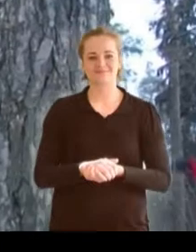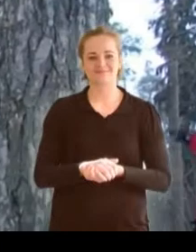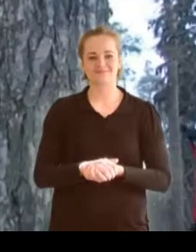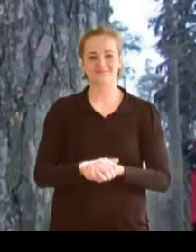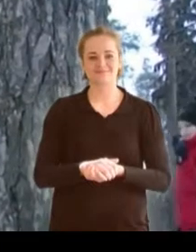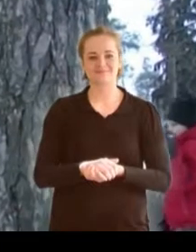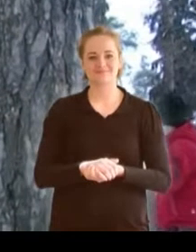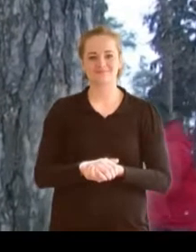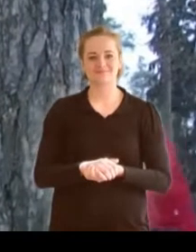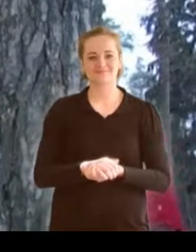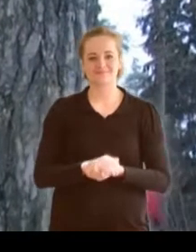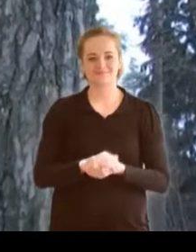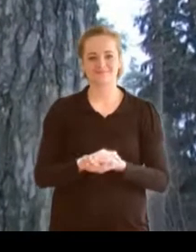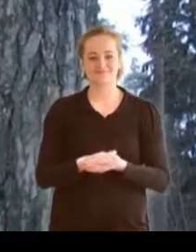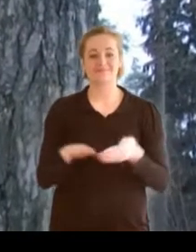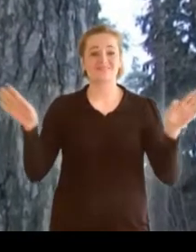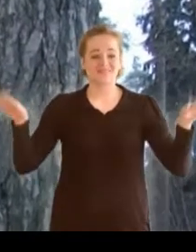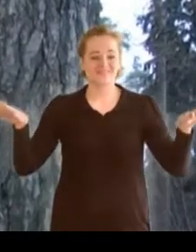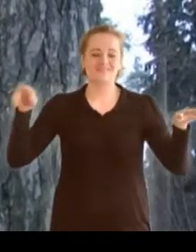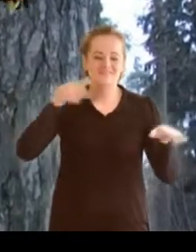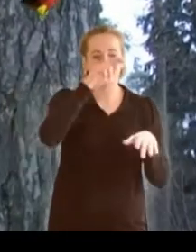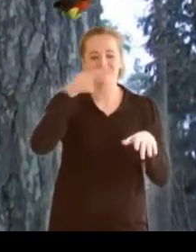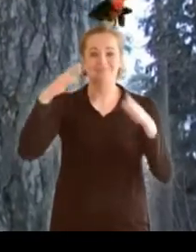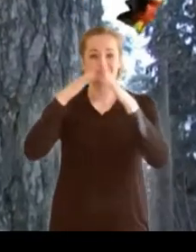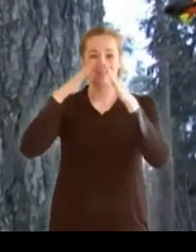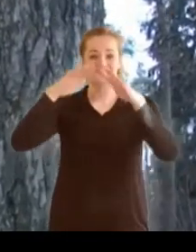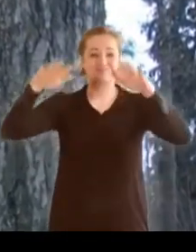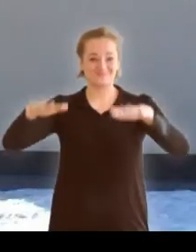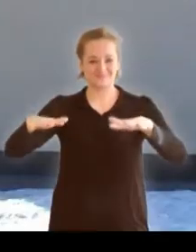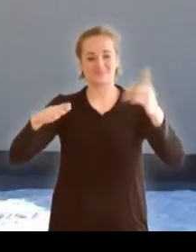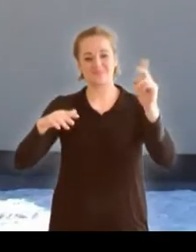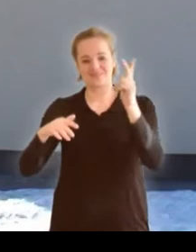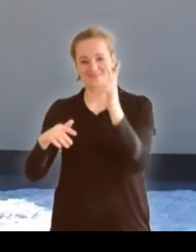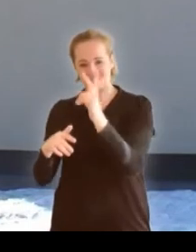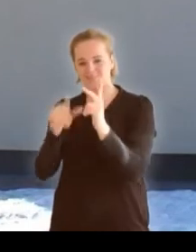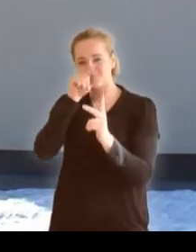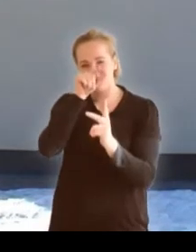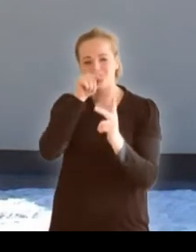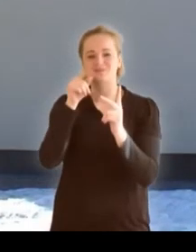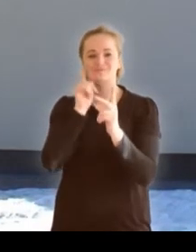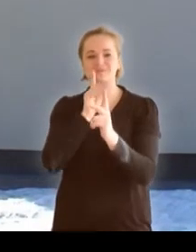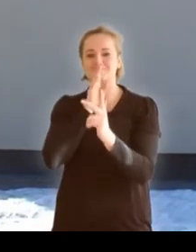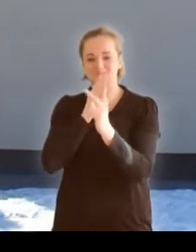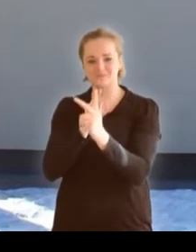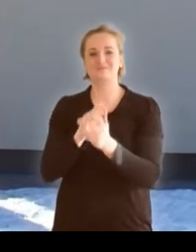su paukštuku. Skraidė, skraidė ir parskrido į savo namus.